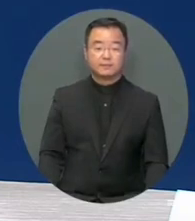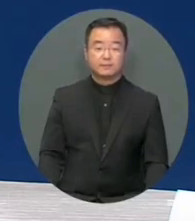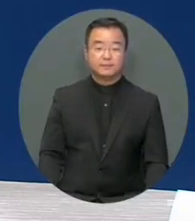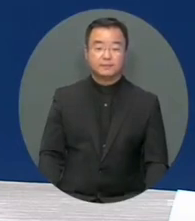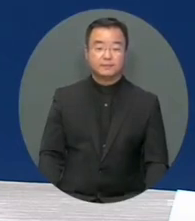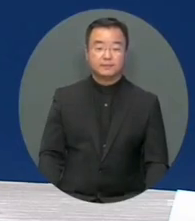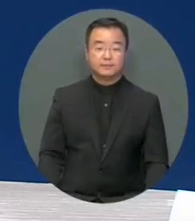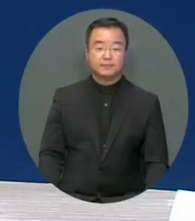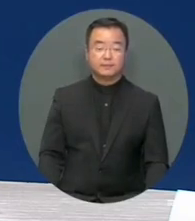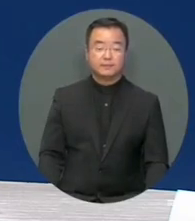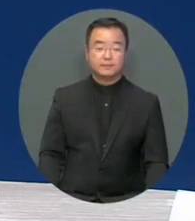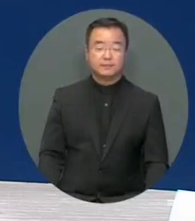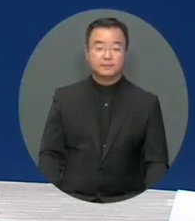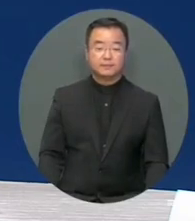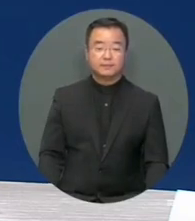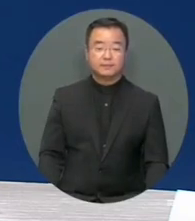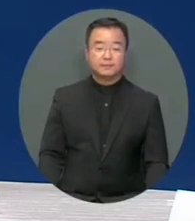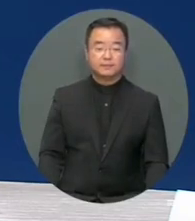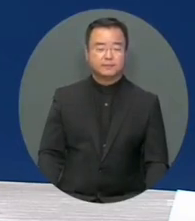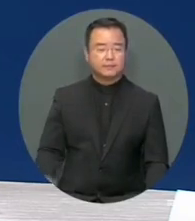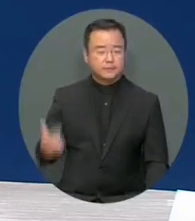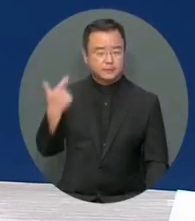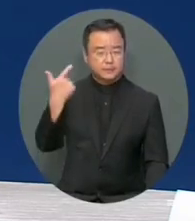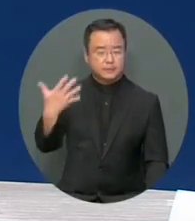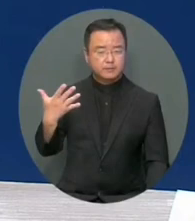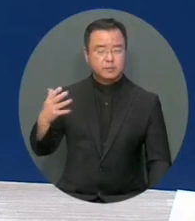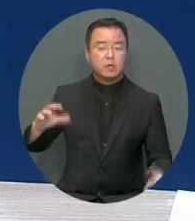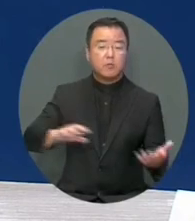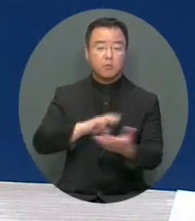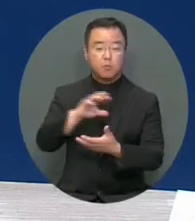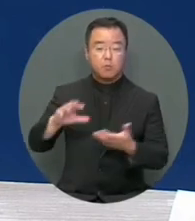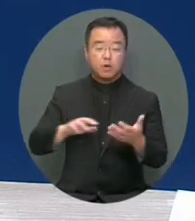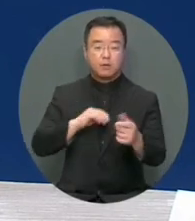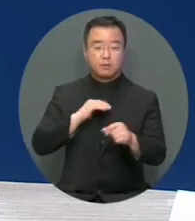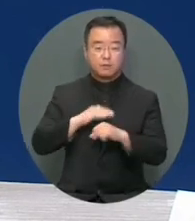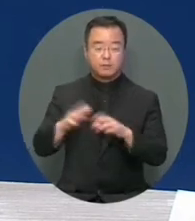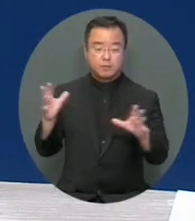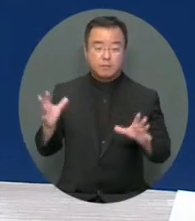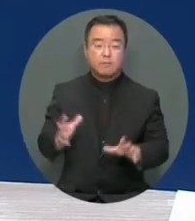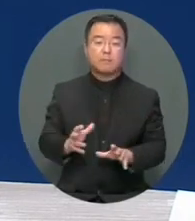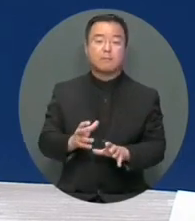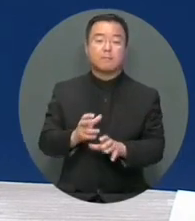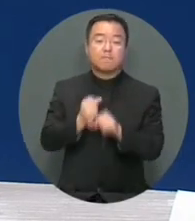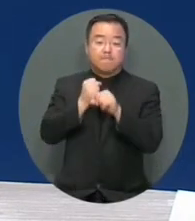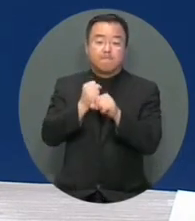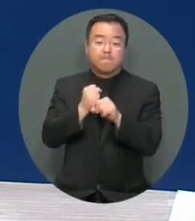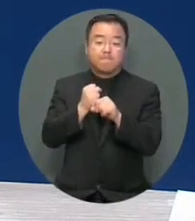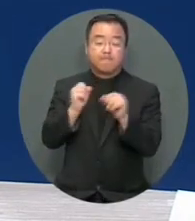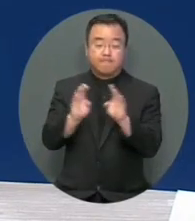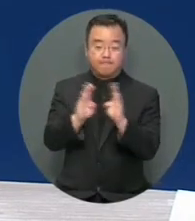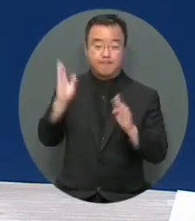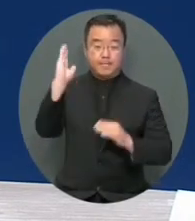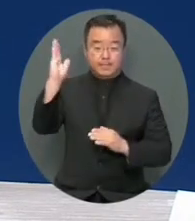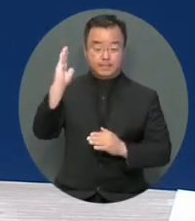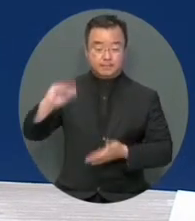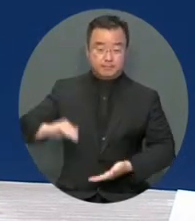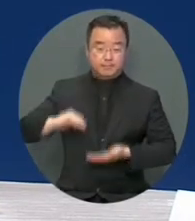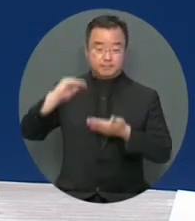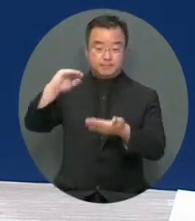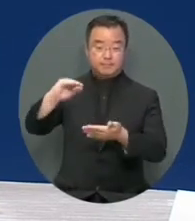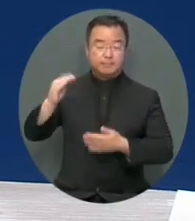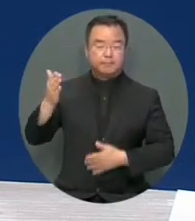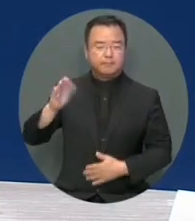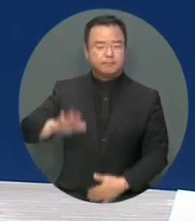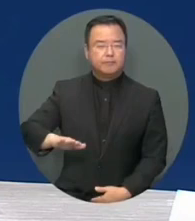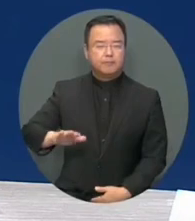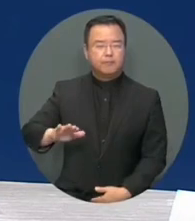이제 질문이 이제 복합적이니까 답변을 하기 전에 총론적으로 모두 발언해서 얘기했습니다만은 이